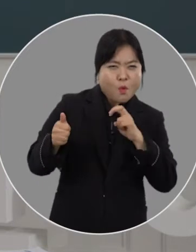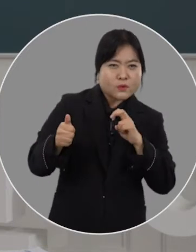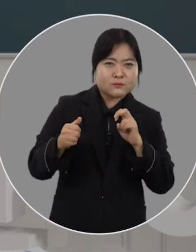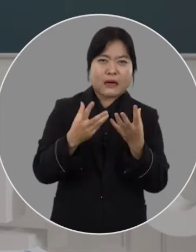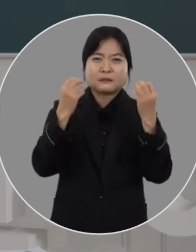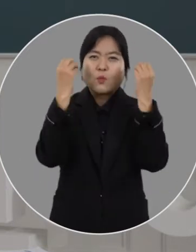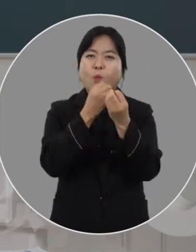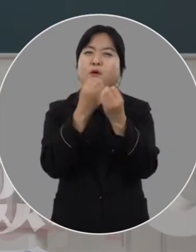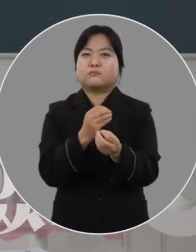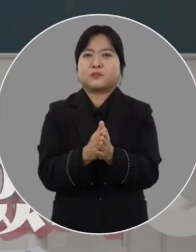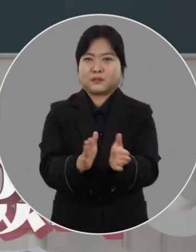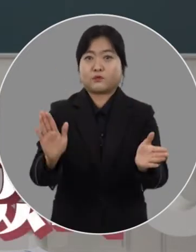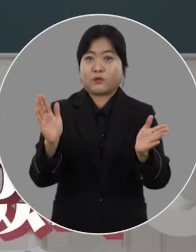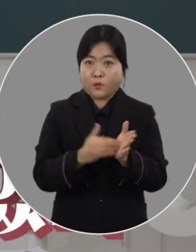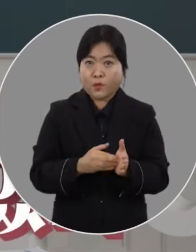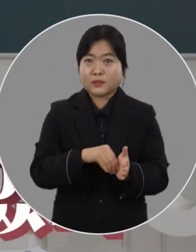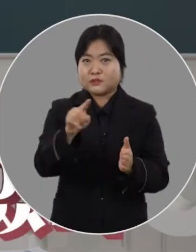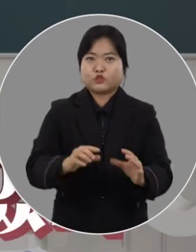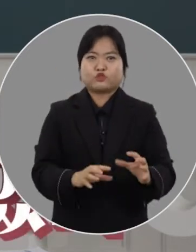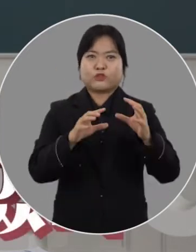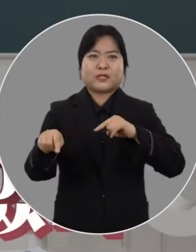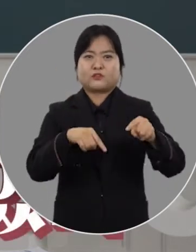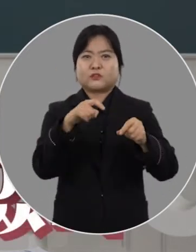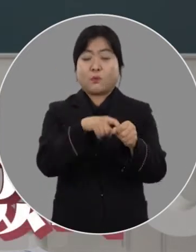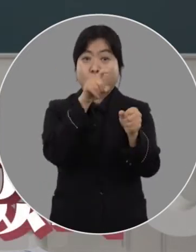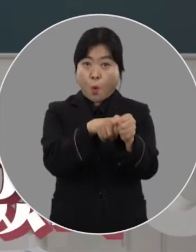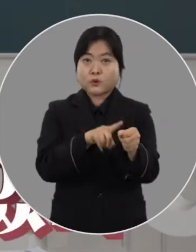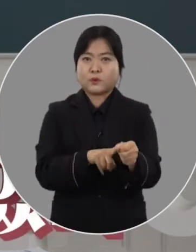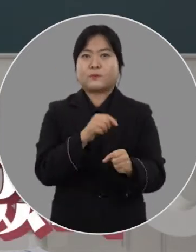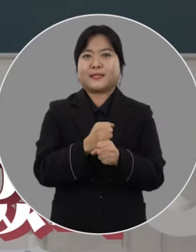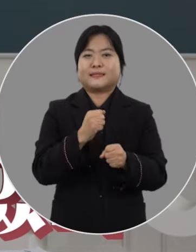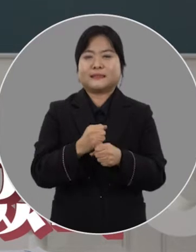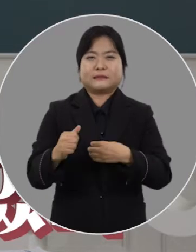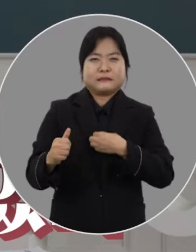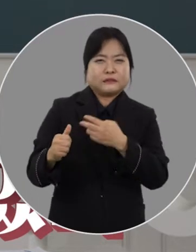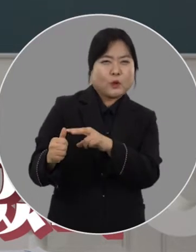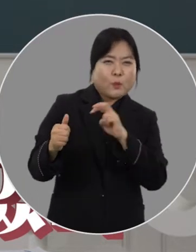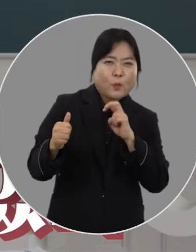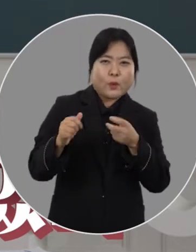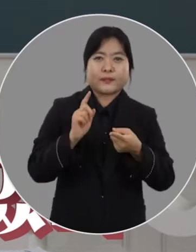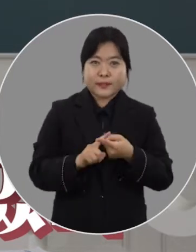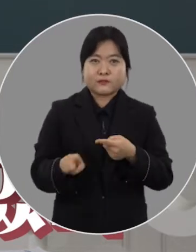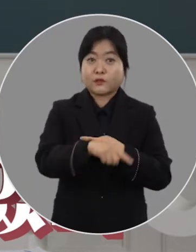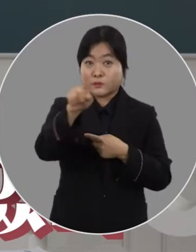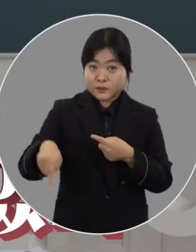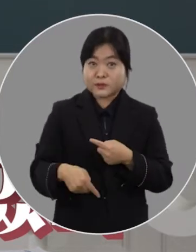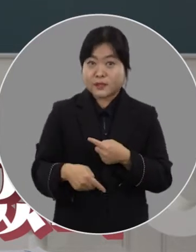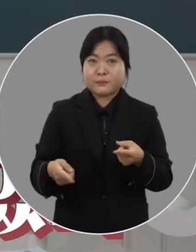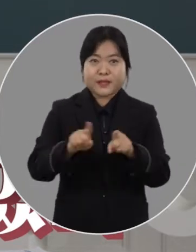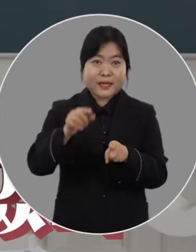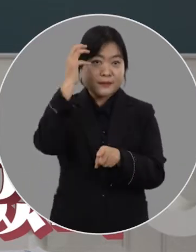오해로부터 시작되었고, 그것이 국가의 정치적인 목적으로 만들어진 혐오였다는 사실들을